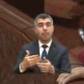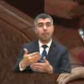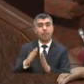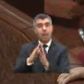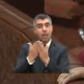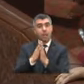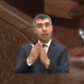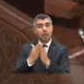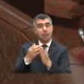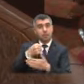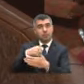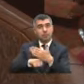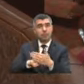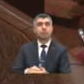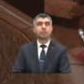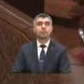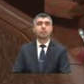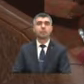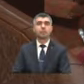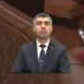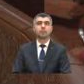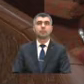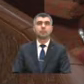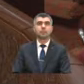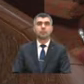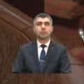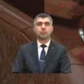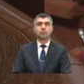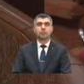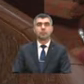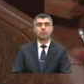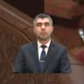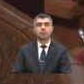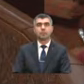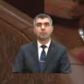انا تحدثت، اسمعوا لي غير اسمعوا لي.